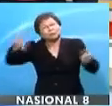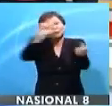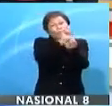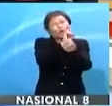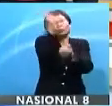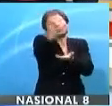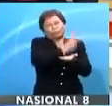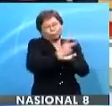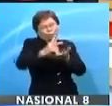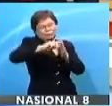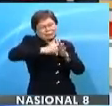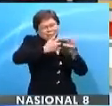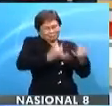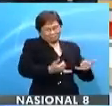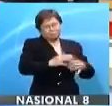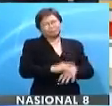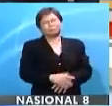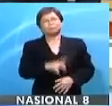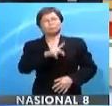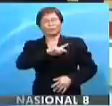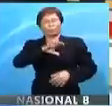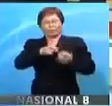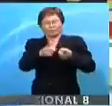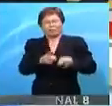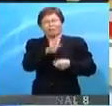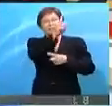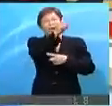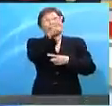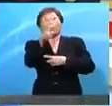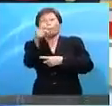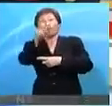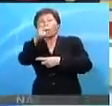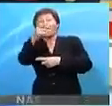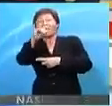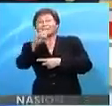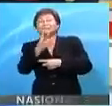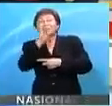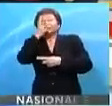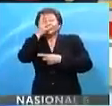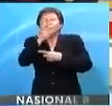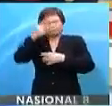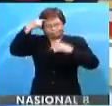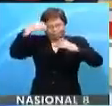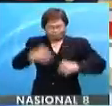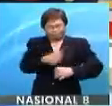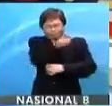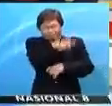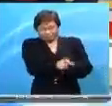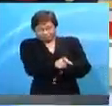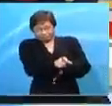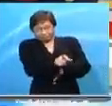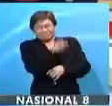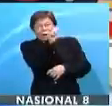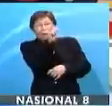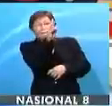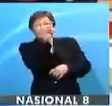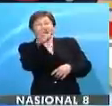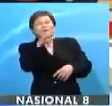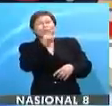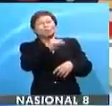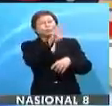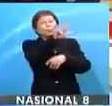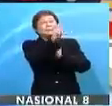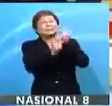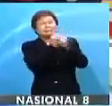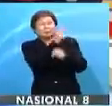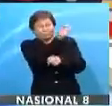selama du Minggu bermula hari ini ketua polis daerah Dang Wangi asist komiser Zainul Samah mengesahkan suspek ahbir Ahmad Khan 31